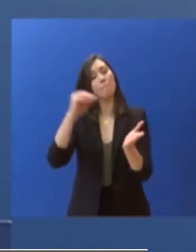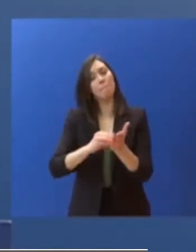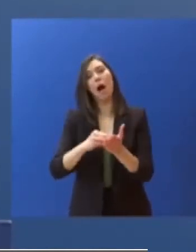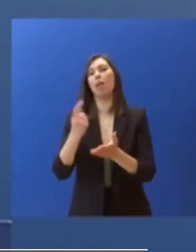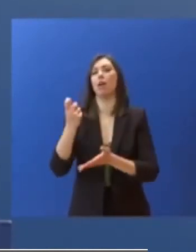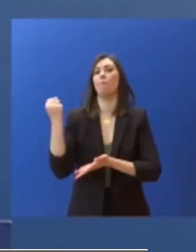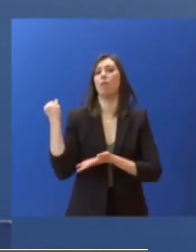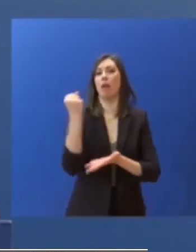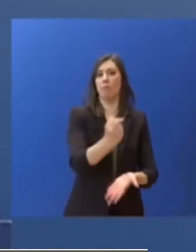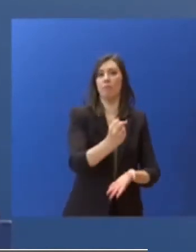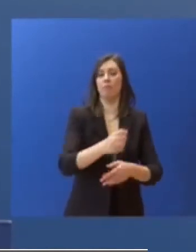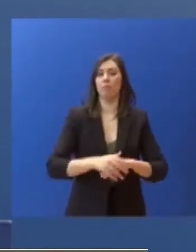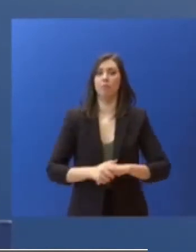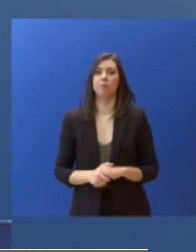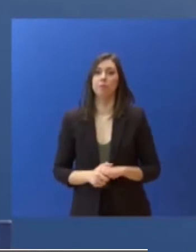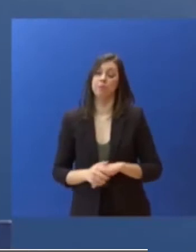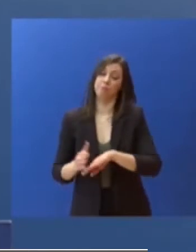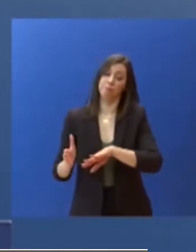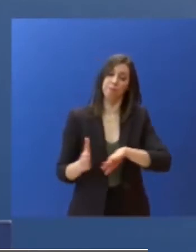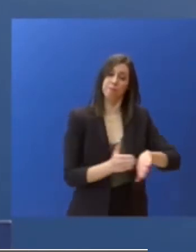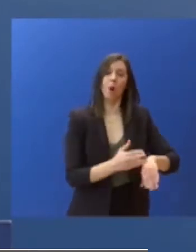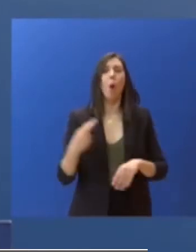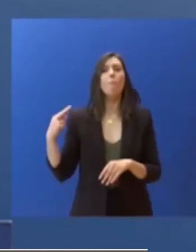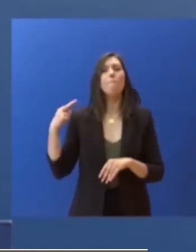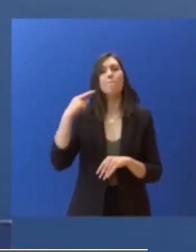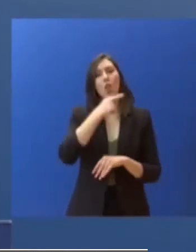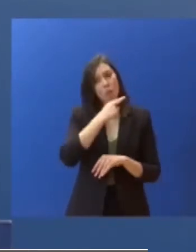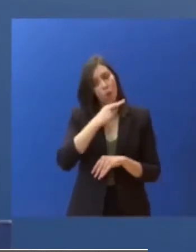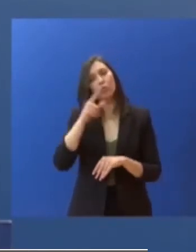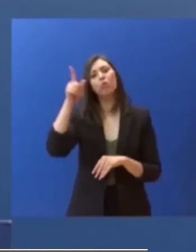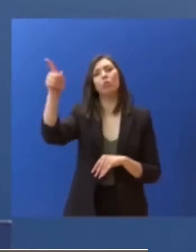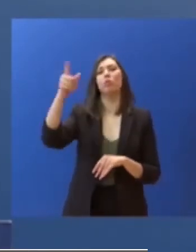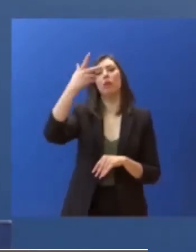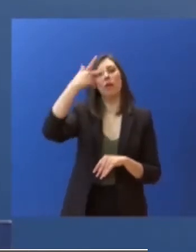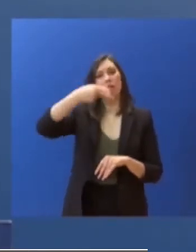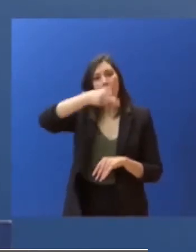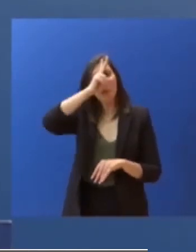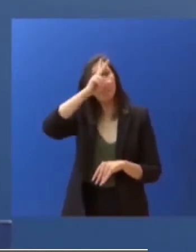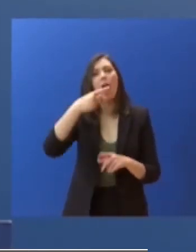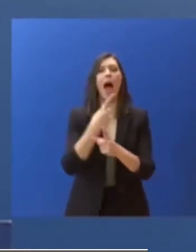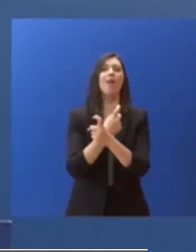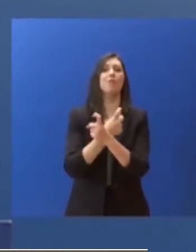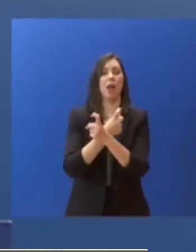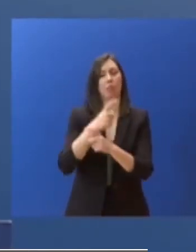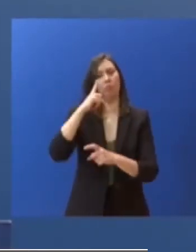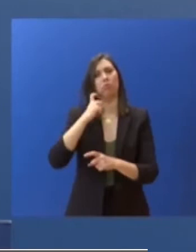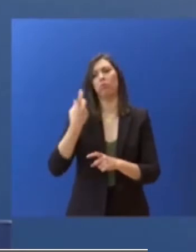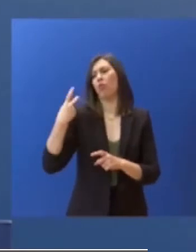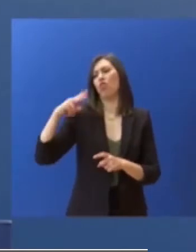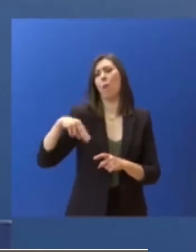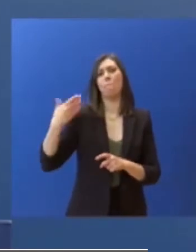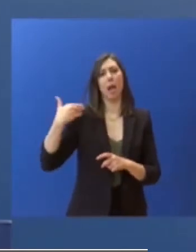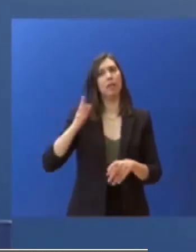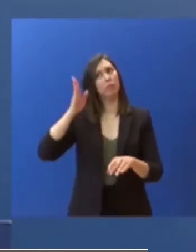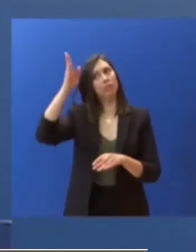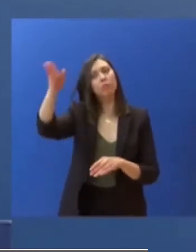Προχωρώ στις πρωτοβουλίες του Πρωθυπουργού σε Γερμανία και Αυστρία. Όπως γνωρίζετε, ο Πρωθυπουργός Κυριάκος Μητσοτάκης επισκέφθηκε το προηγούμενο διήμερο το Βερολίνο και την